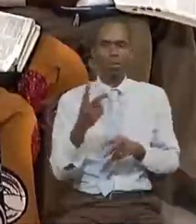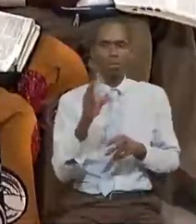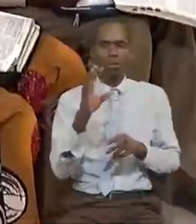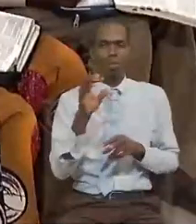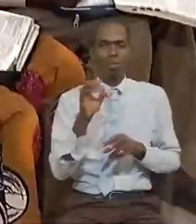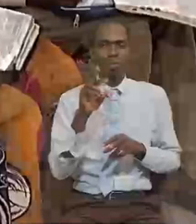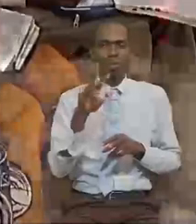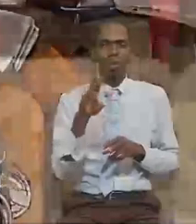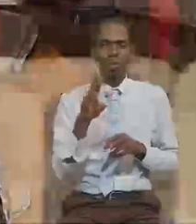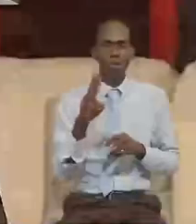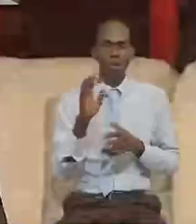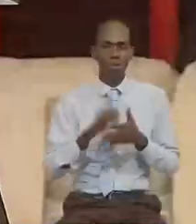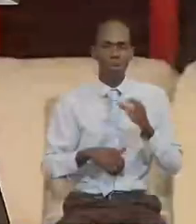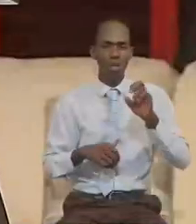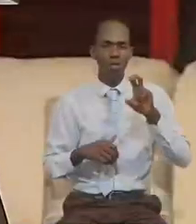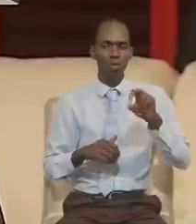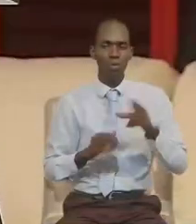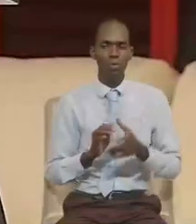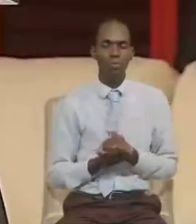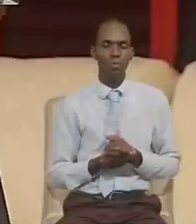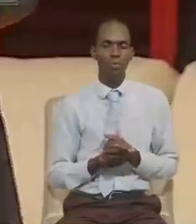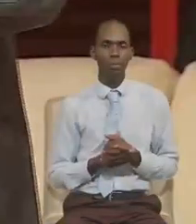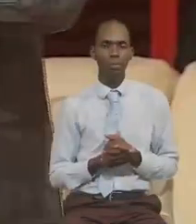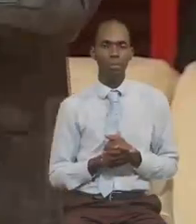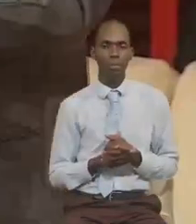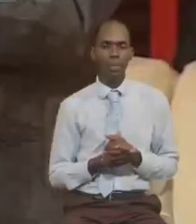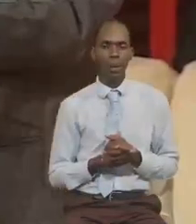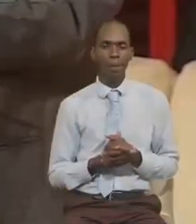2 Corinthiens 12,